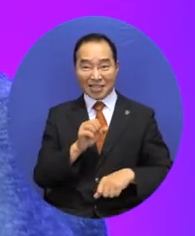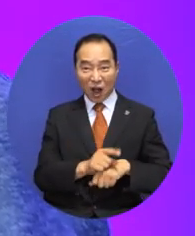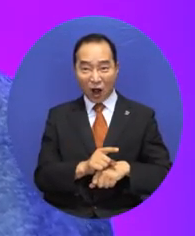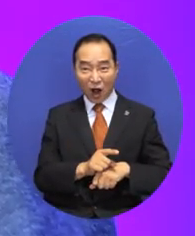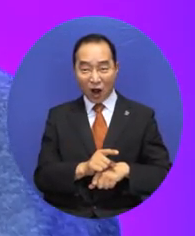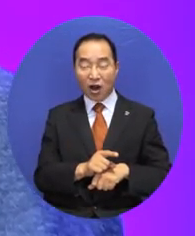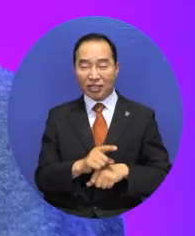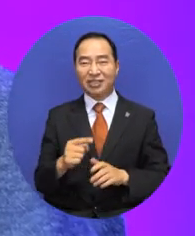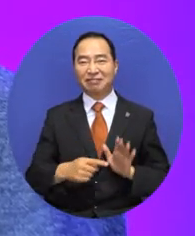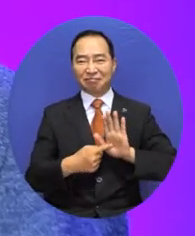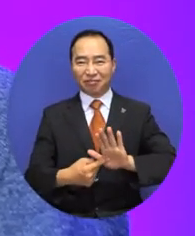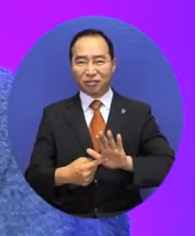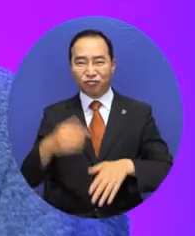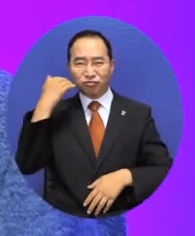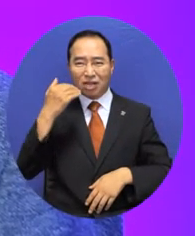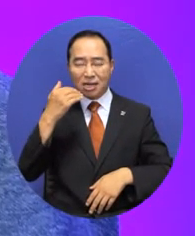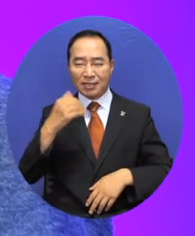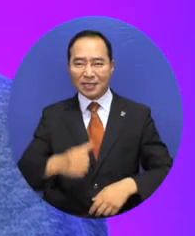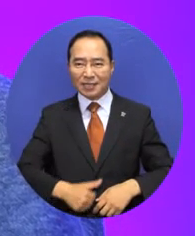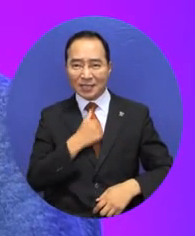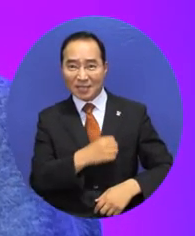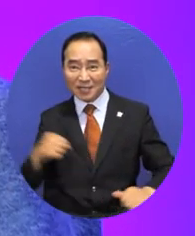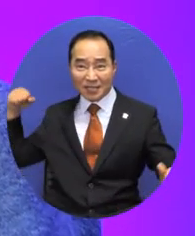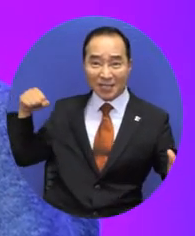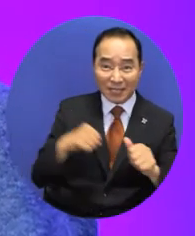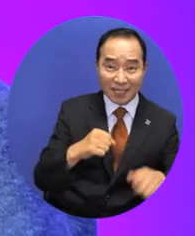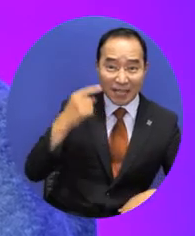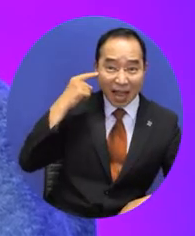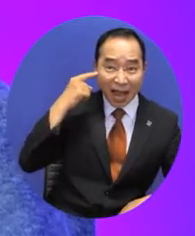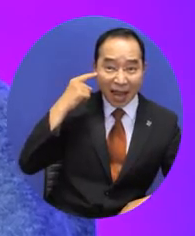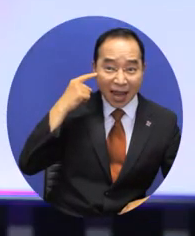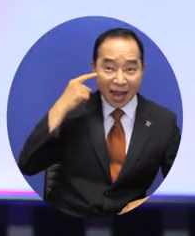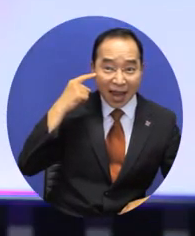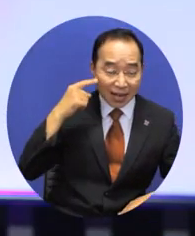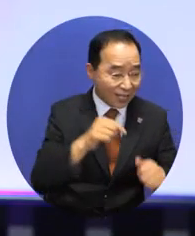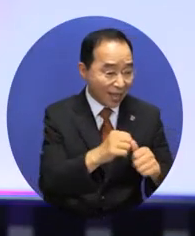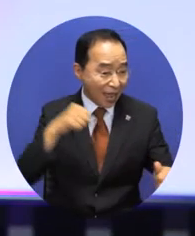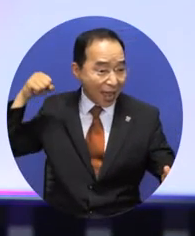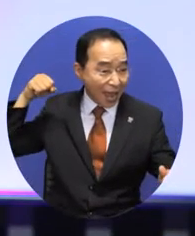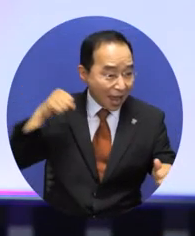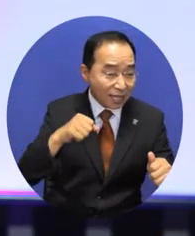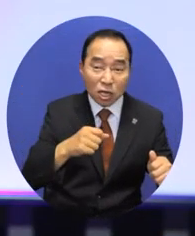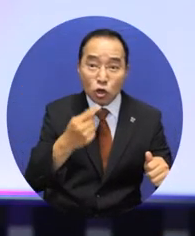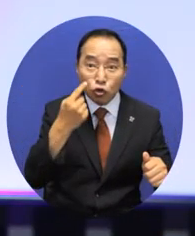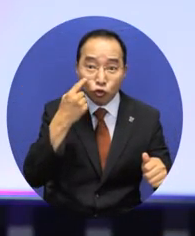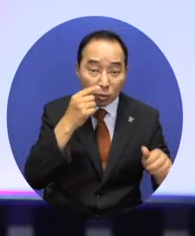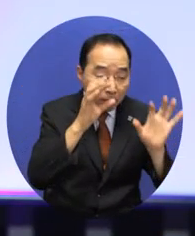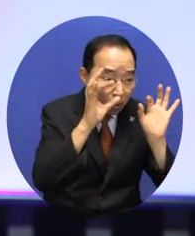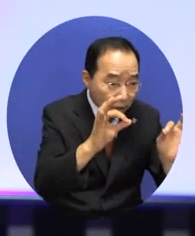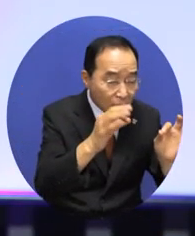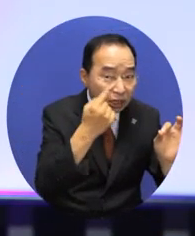갔습니다. 근데 상대방 안에 눈동자를 봤어요. 그러면 때리지 못할 것입니다.